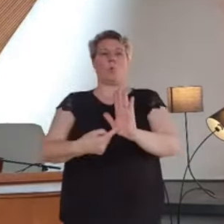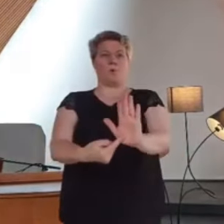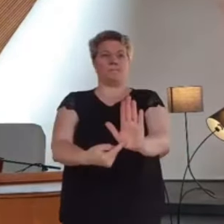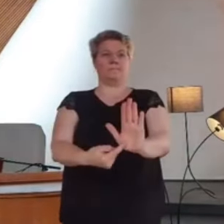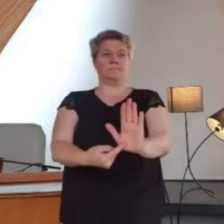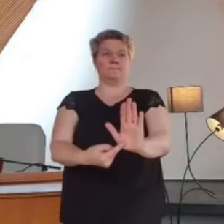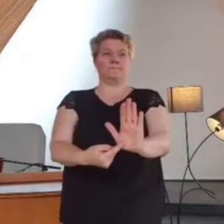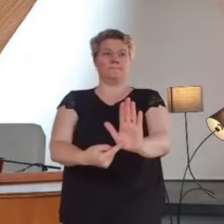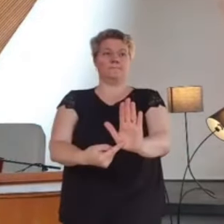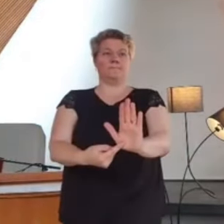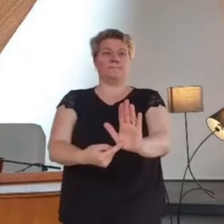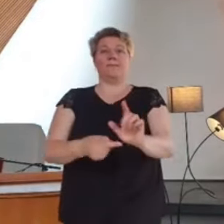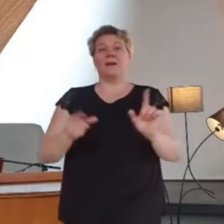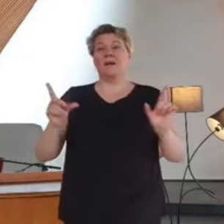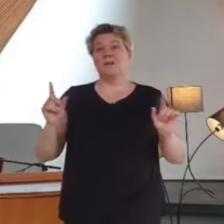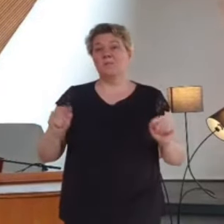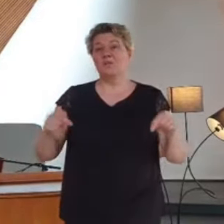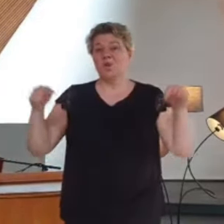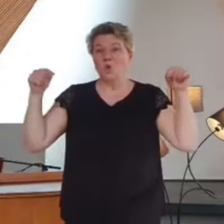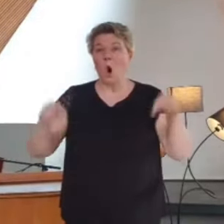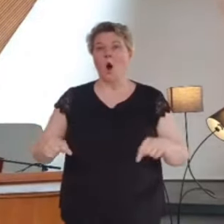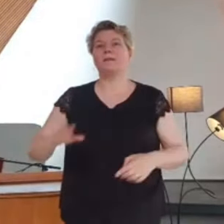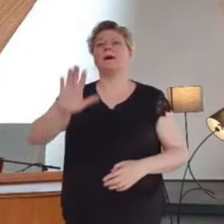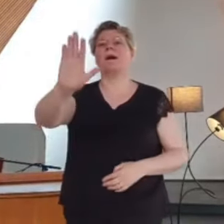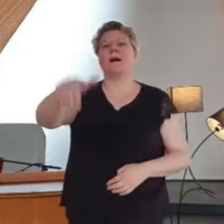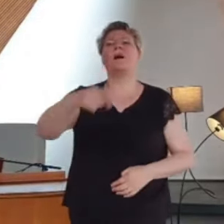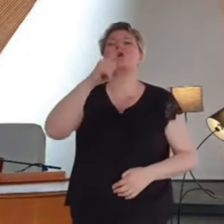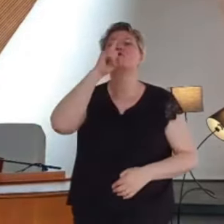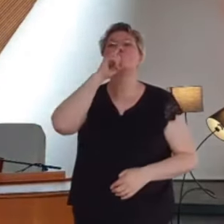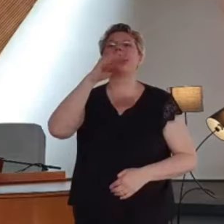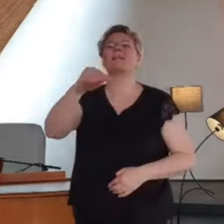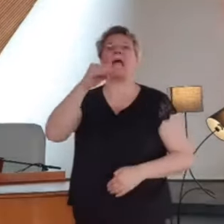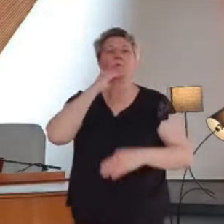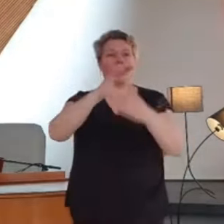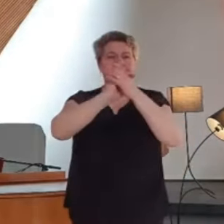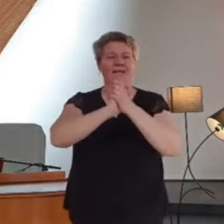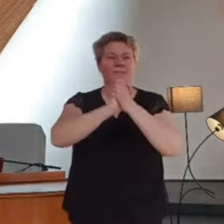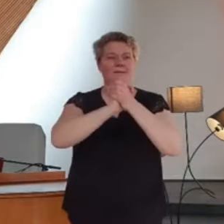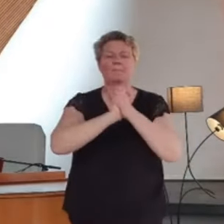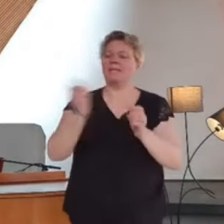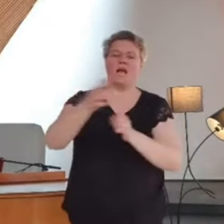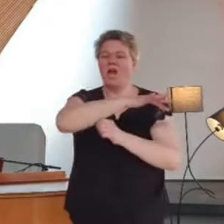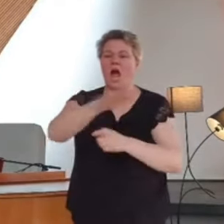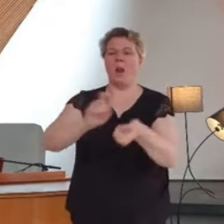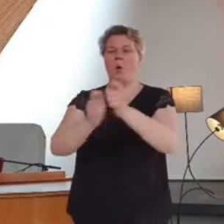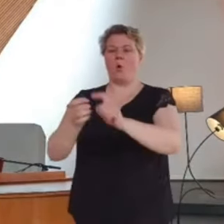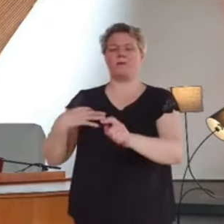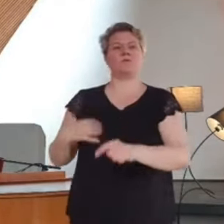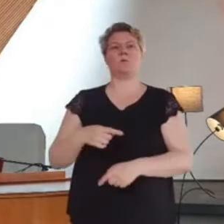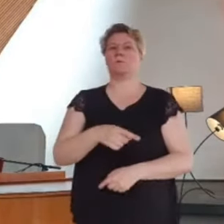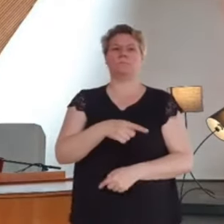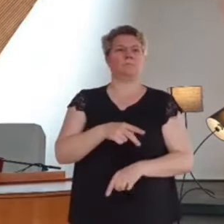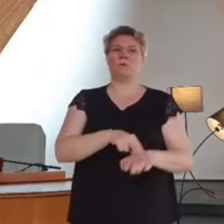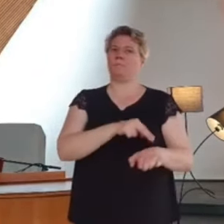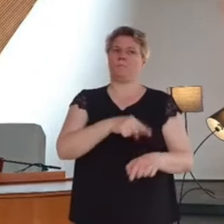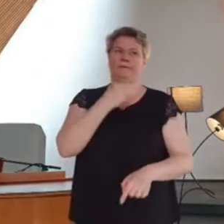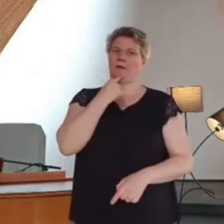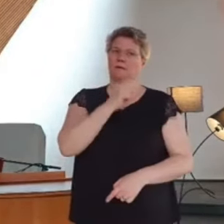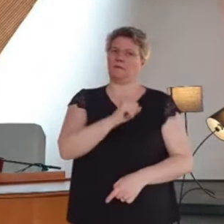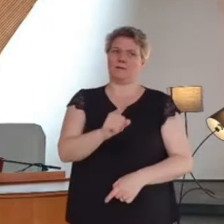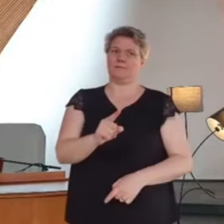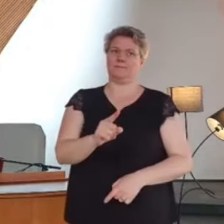Umkehrschluss, dass, glaube ich, wir heute nur irgendwie kräftig genug beten müssen und dann werden alle gesund. Das steht da nicht, sondern